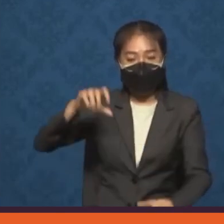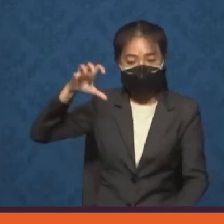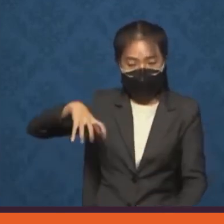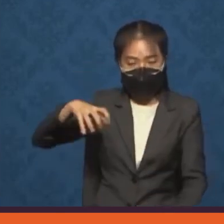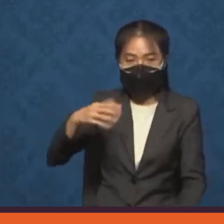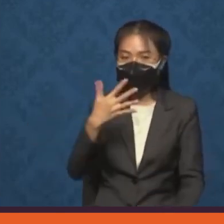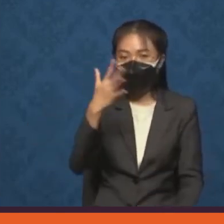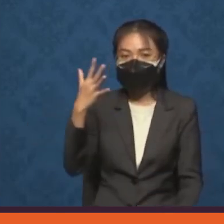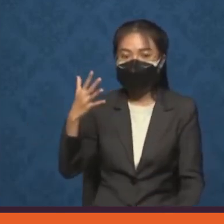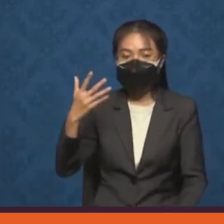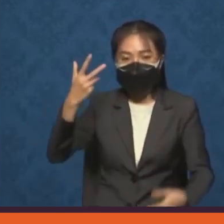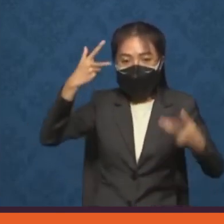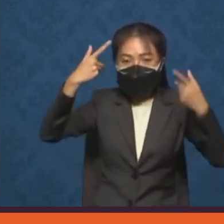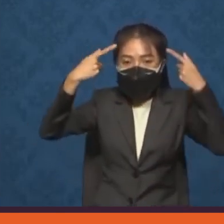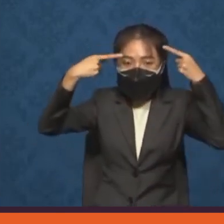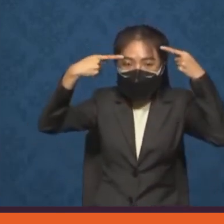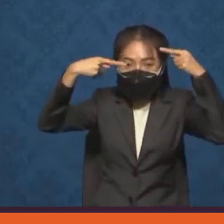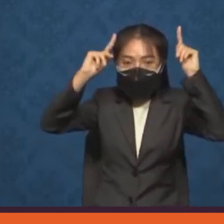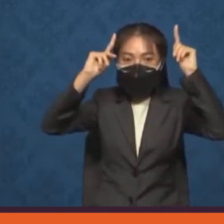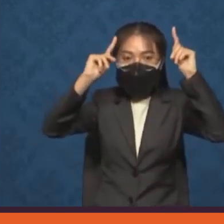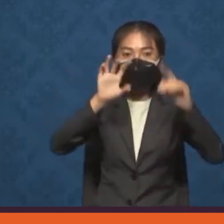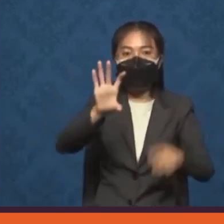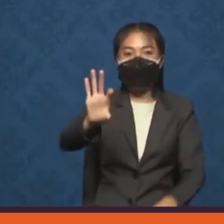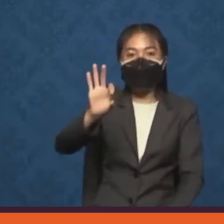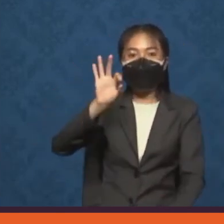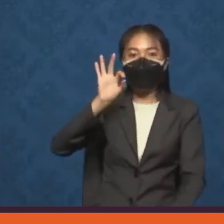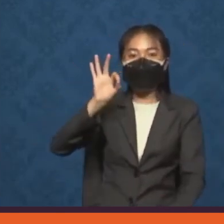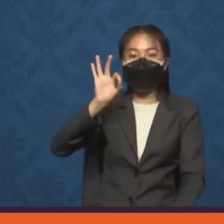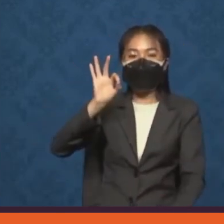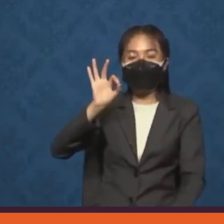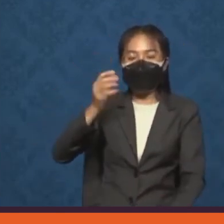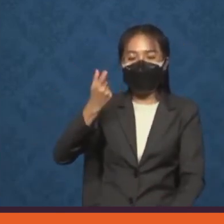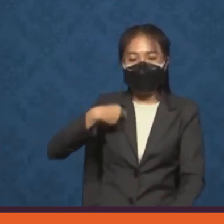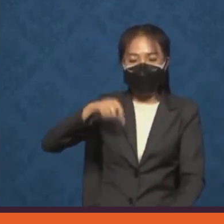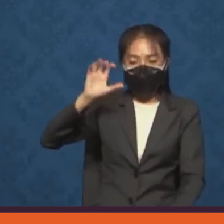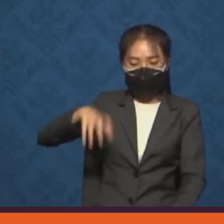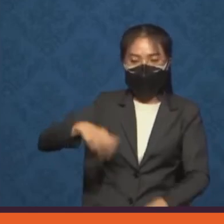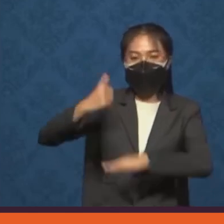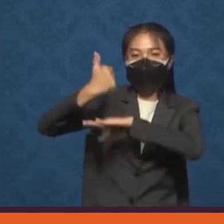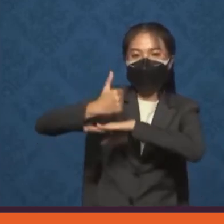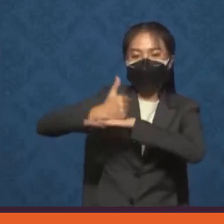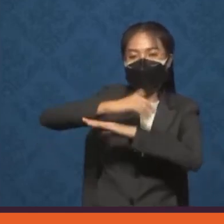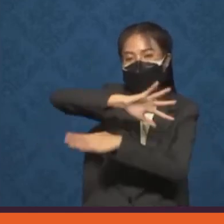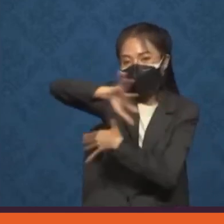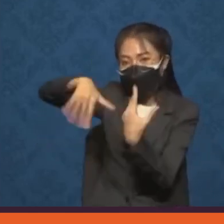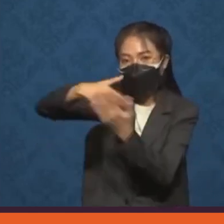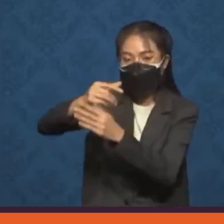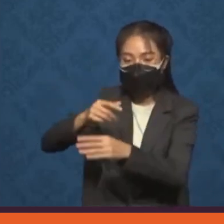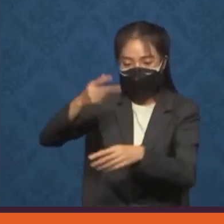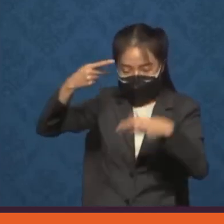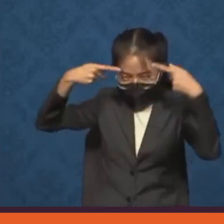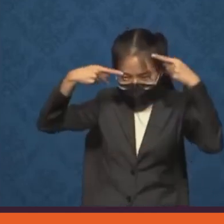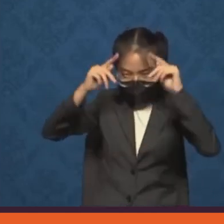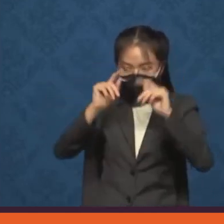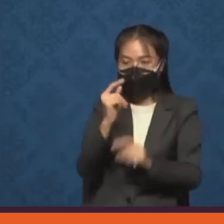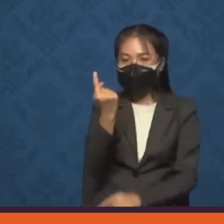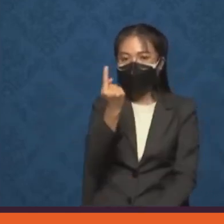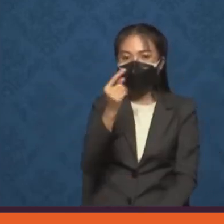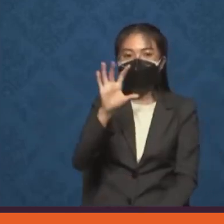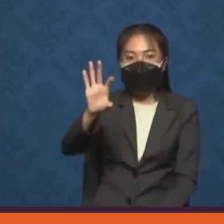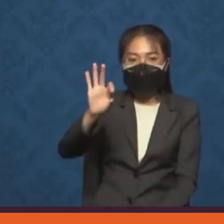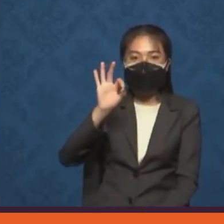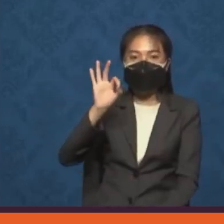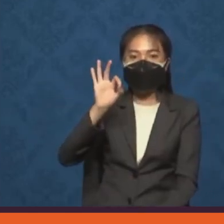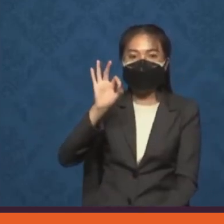ประธานาธิบดีคนเดียวเลยครับเลือกประธานเลือกผู้พิพากษาศาลฎีกาหมดเลยนะฮะเพราะฉะนั้นมันเป็นเรื่องปกติมากตร